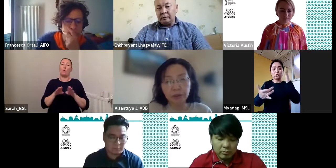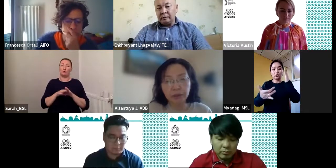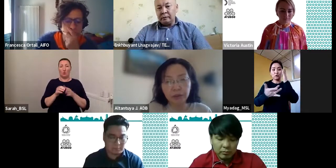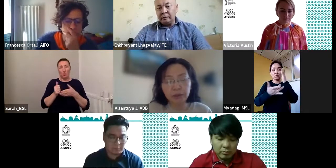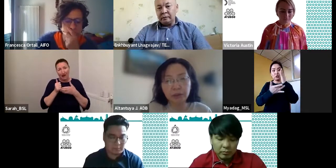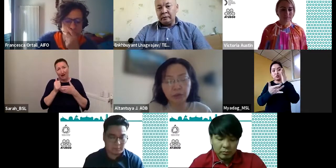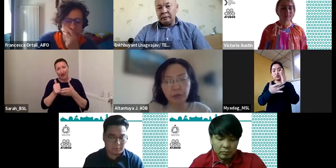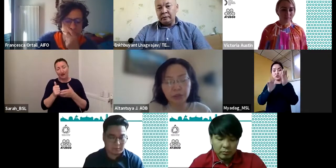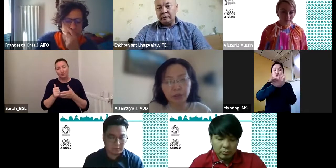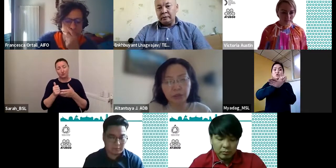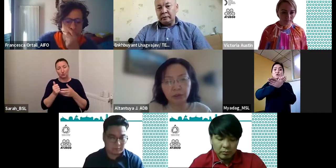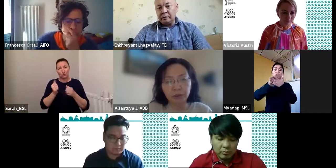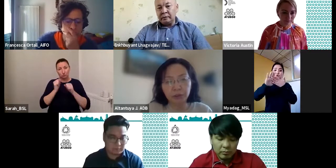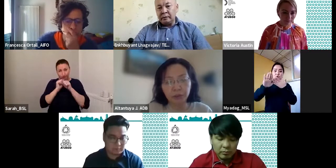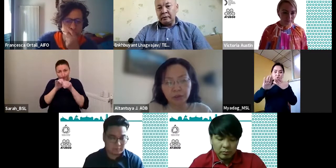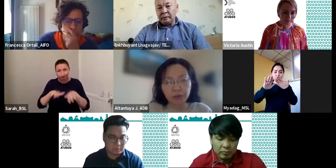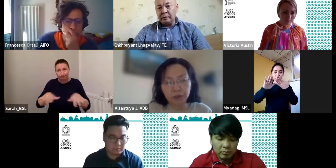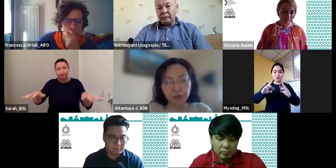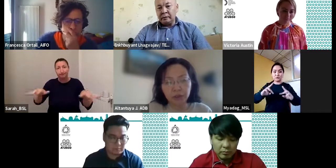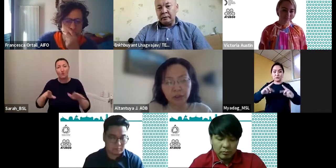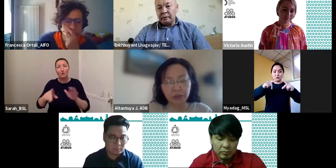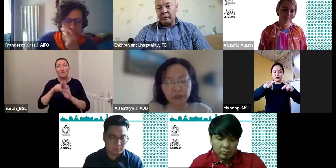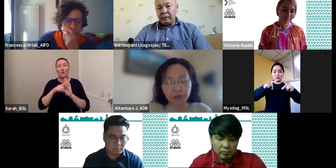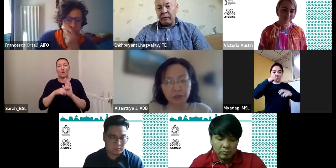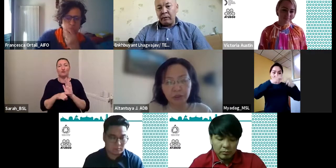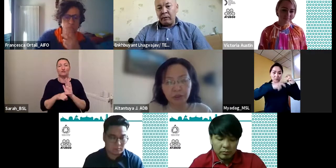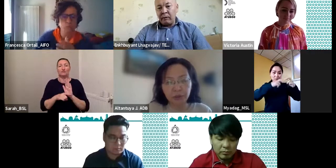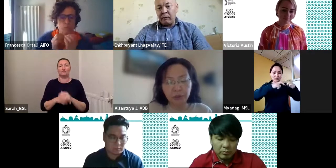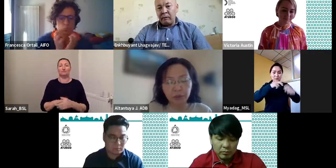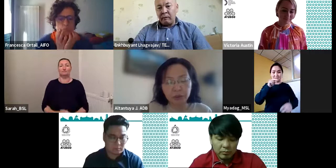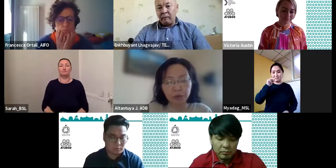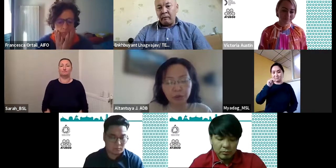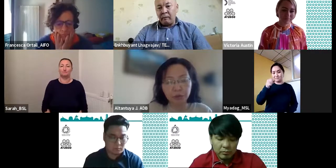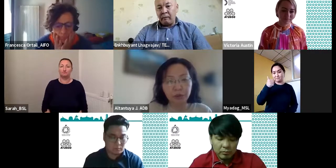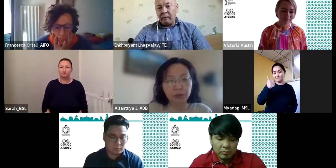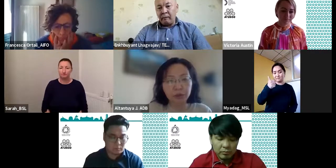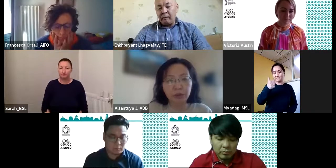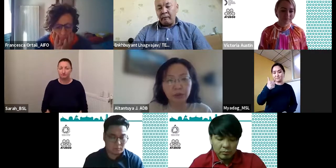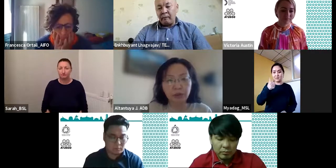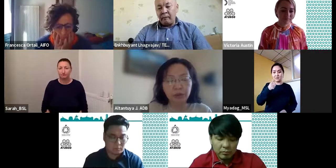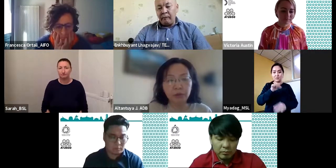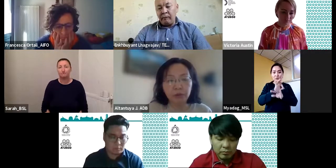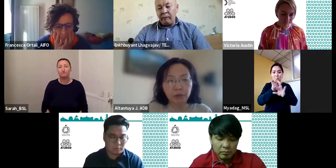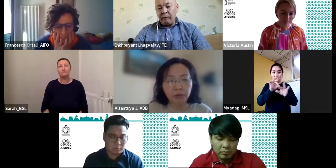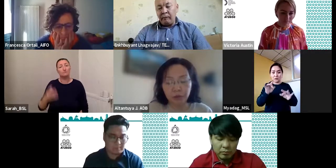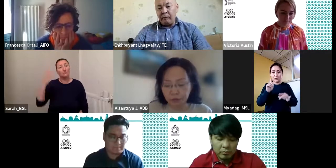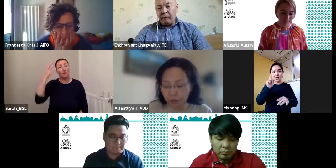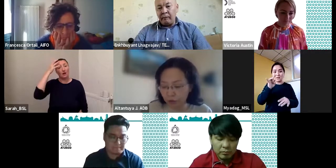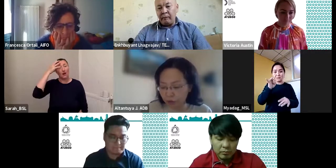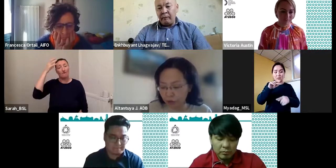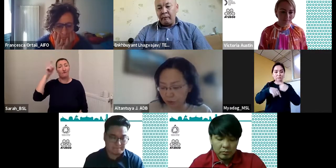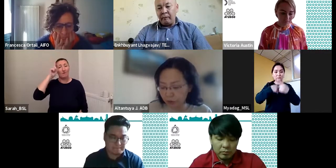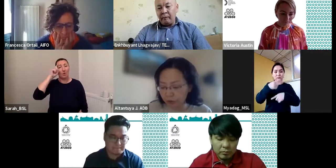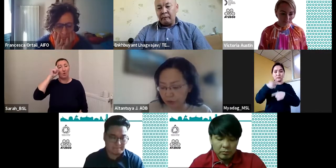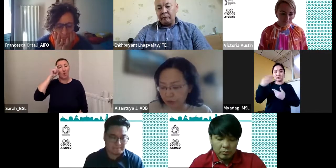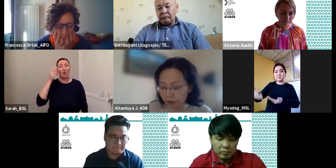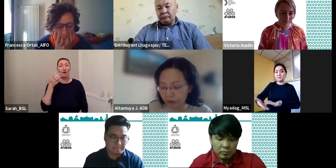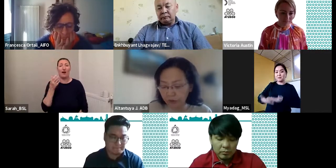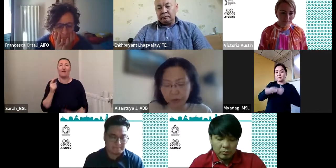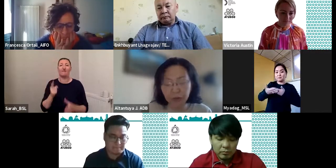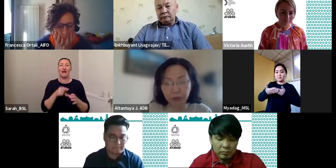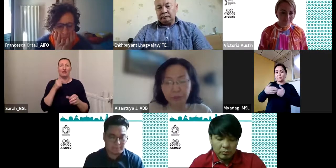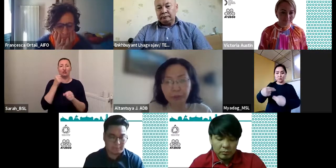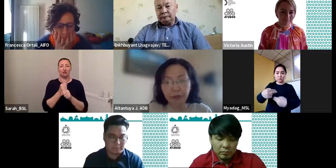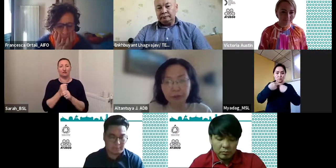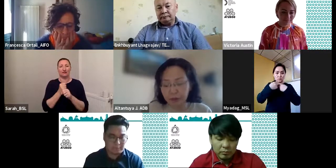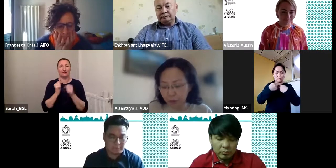шинжилээд тэндээс үйлдвэрлэж байгаа протезуудыг чанар чансаа хэлбэр дүрс одоо юу гэдэг юм те тэрэн дээр нь бол дэмжлэг үзэлцээ үзүүлье гэсэн нэг юм